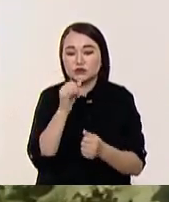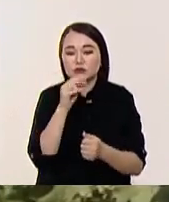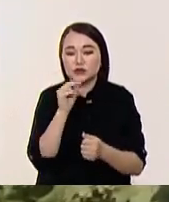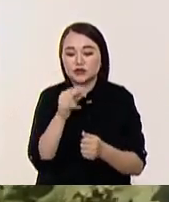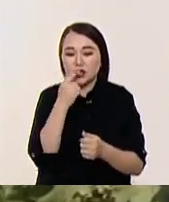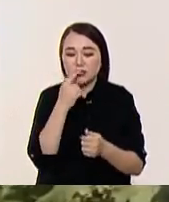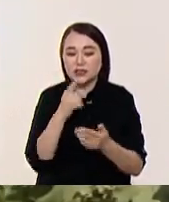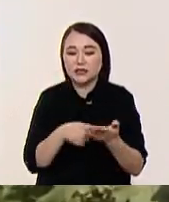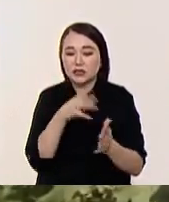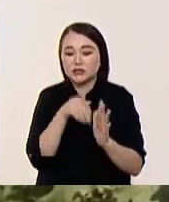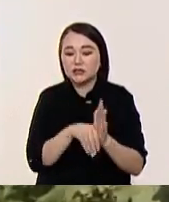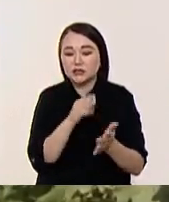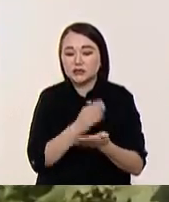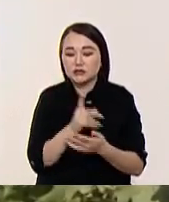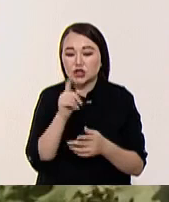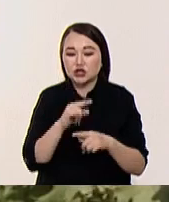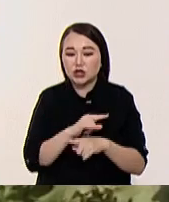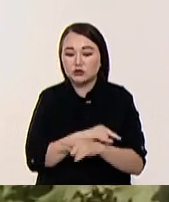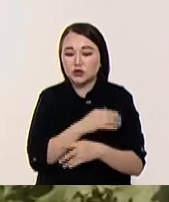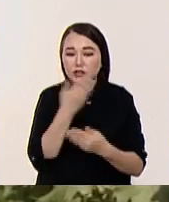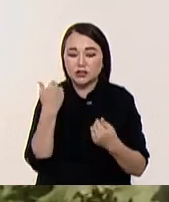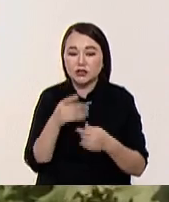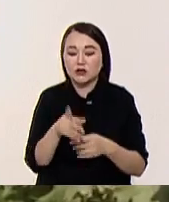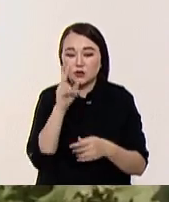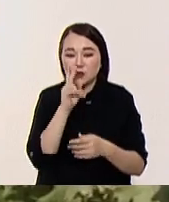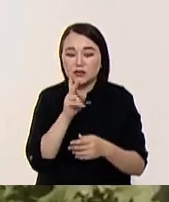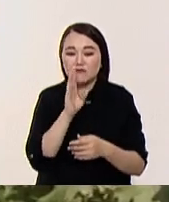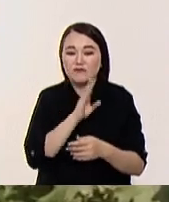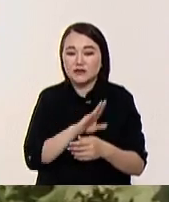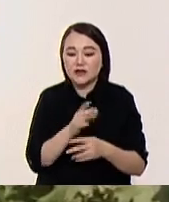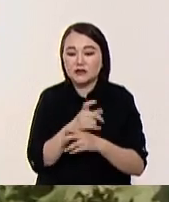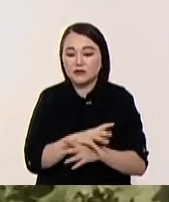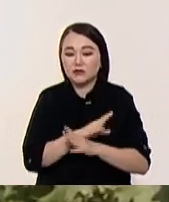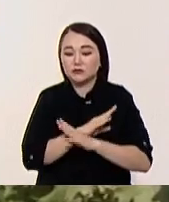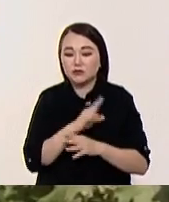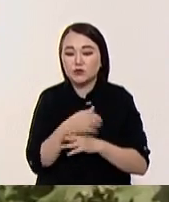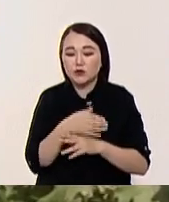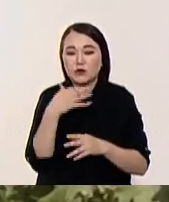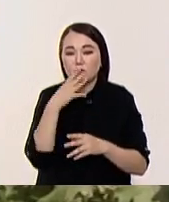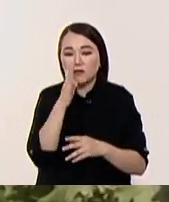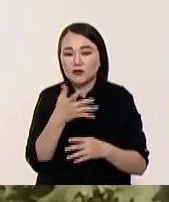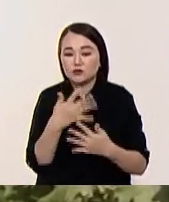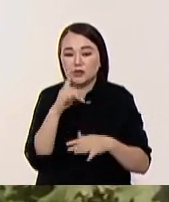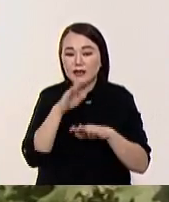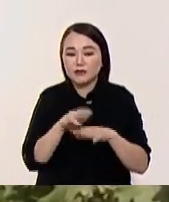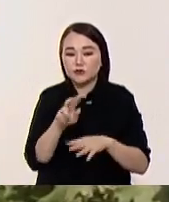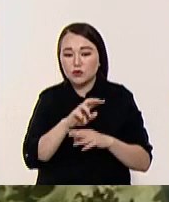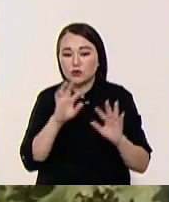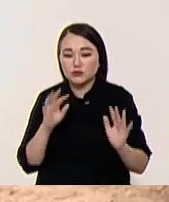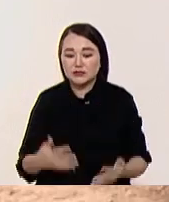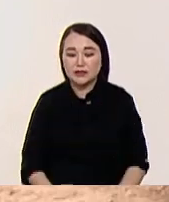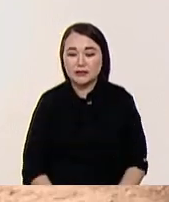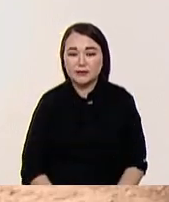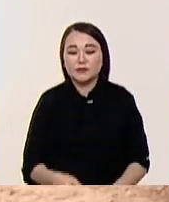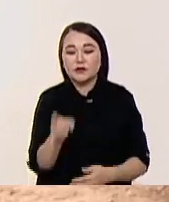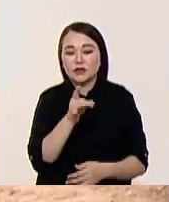в Красную книгу. Даже лягушки пропали. Очистные сооружения не работают много лет. 5 лет бегаем по акиматам, устали.